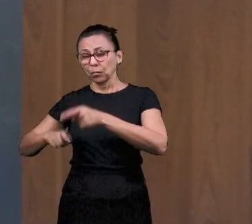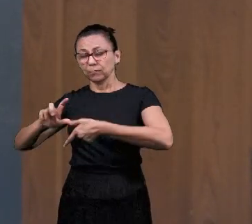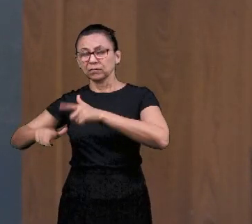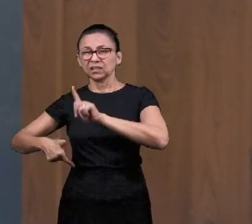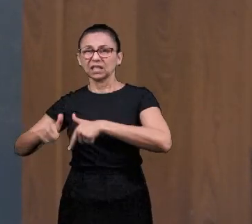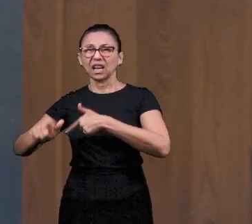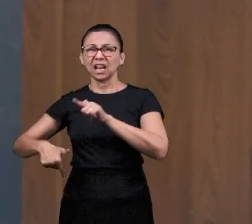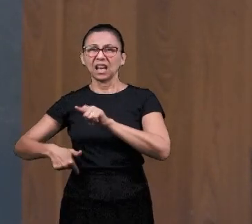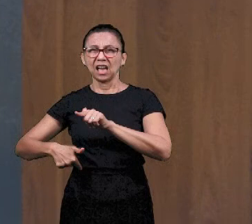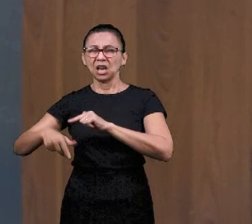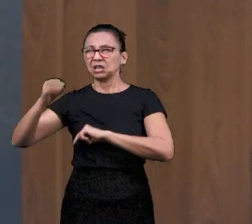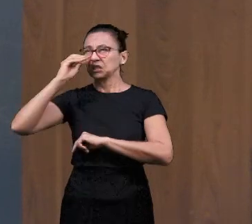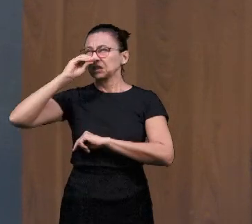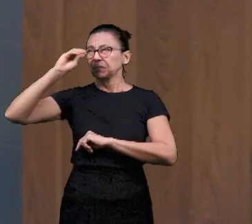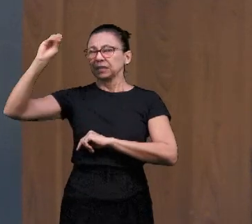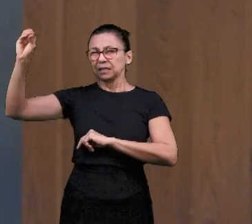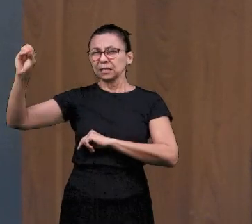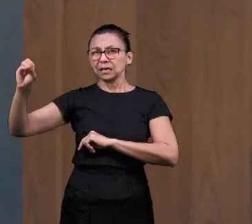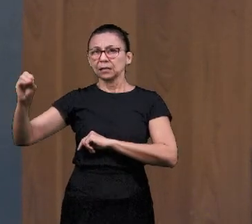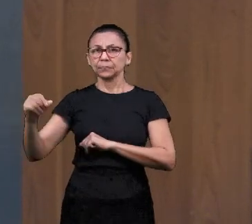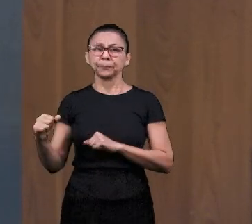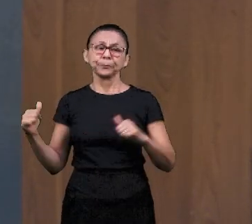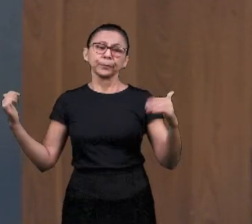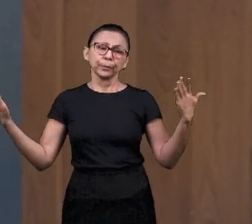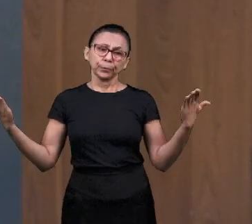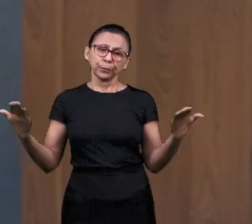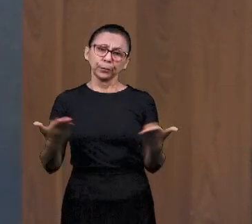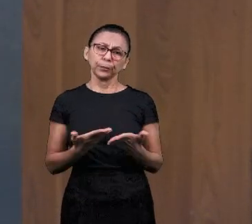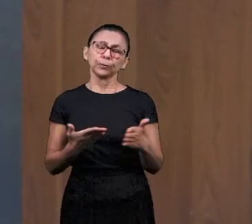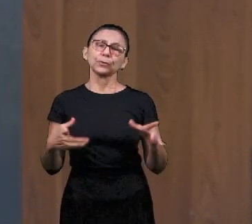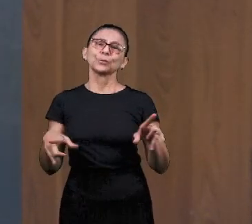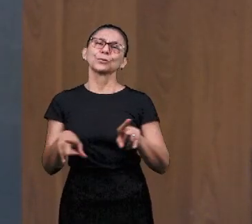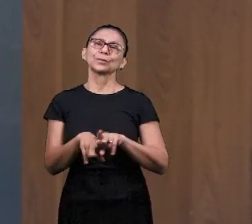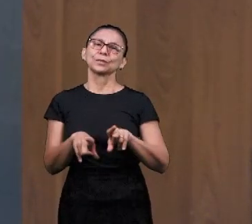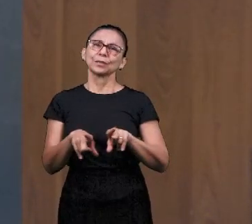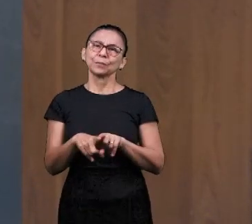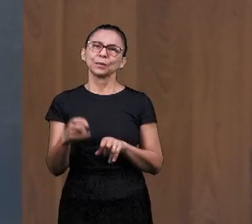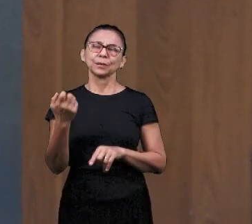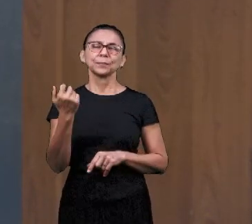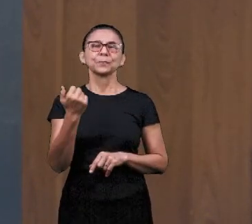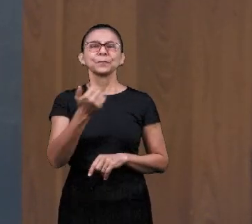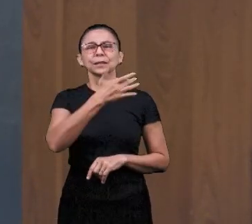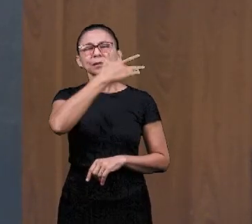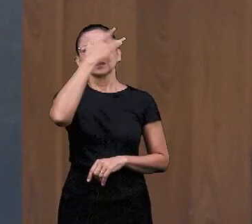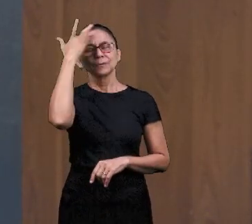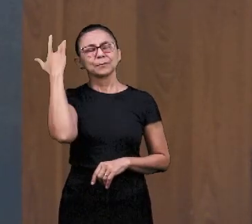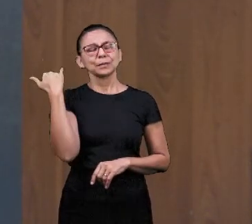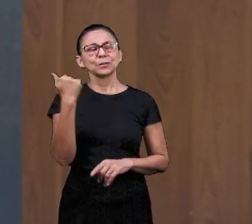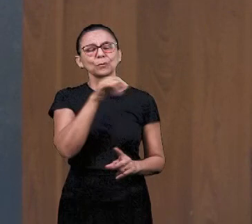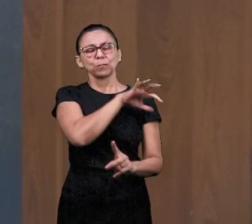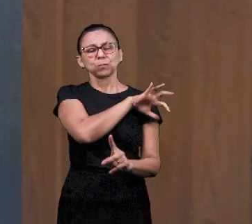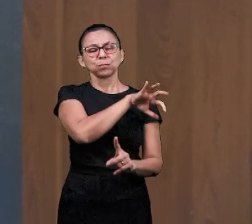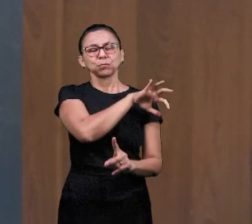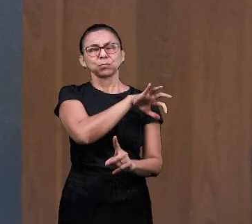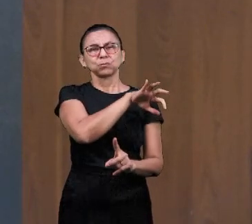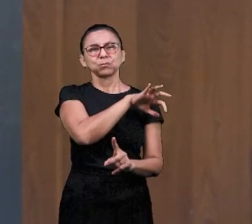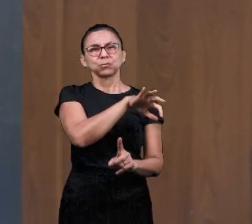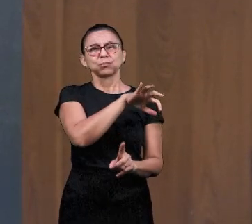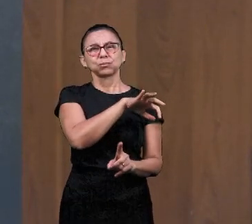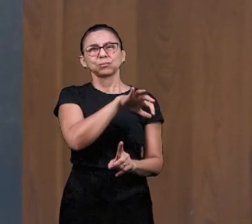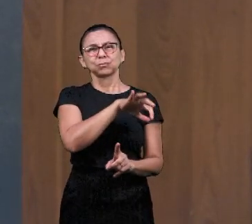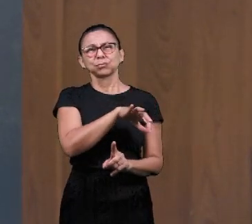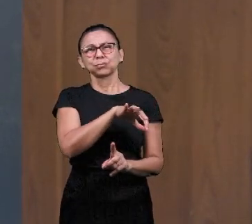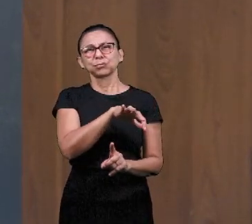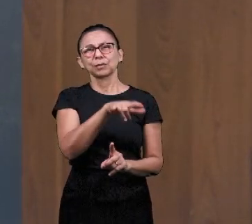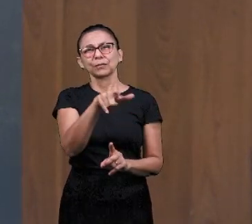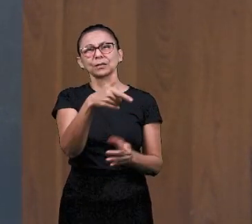et sont donc influencés dans leur manière d'agir par des gens qui ne servent pas le Seigneur. Avec cela, le péché,